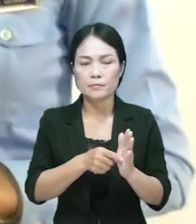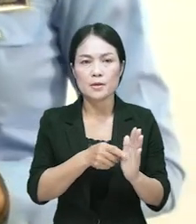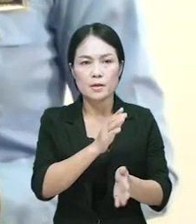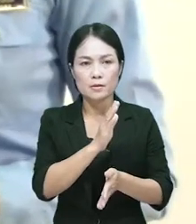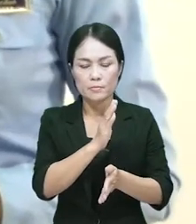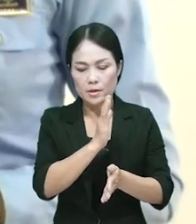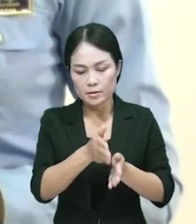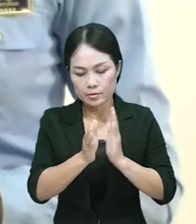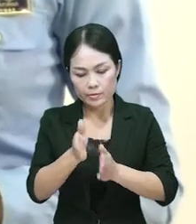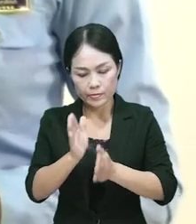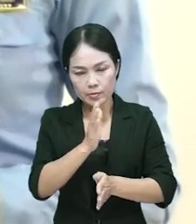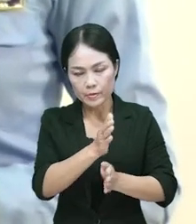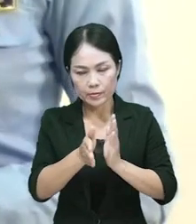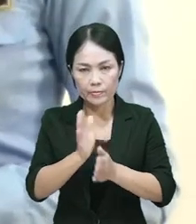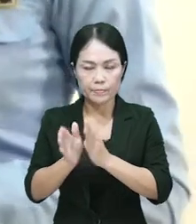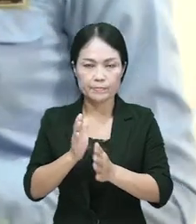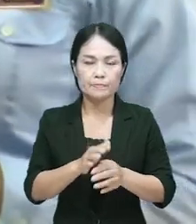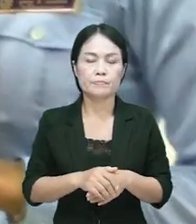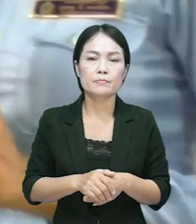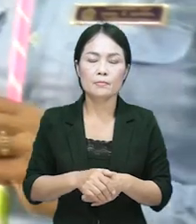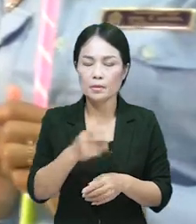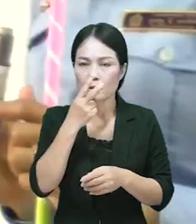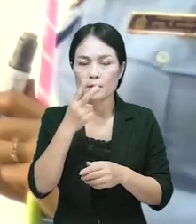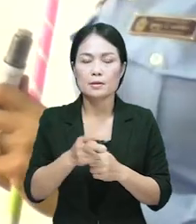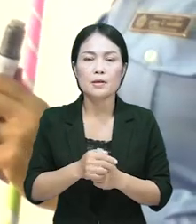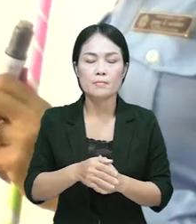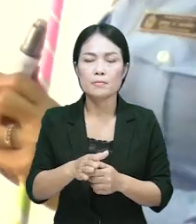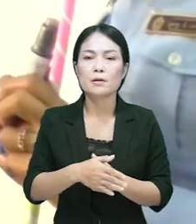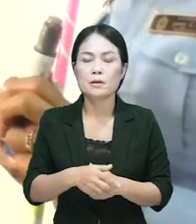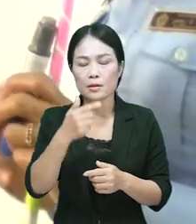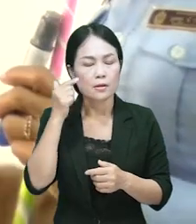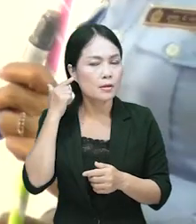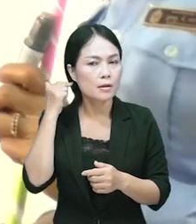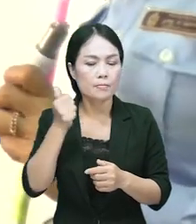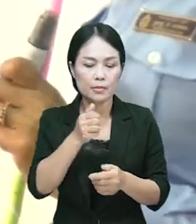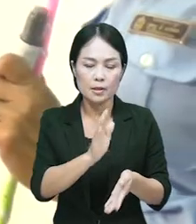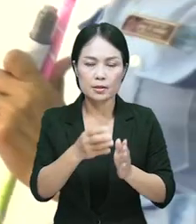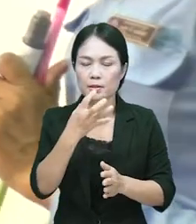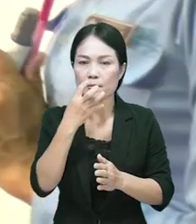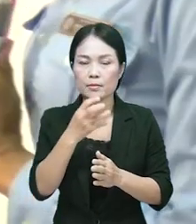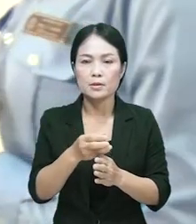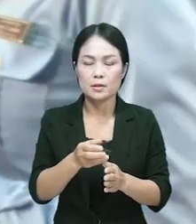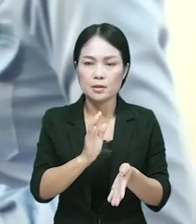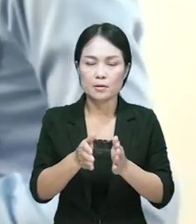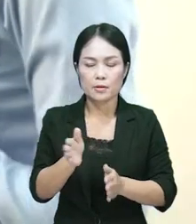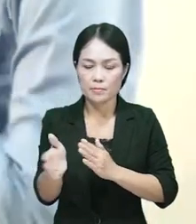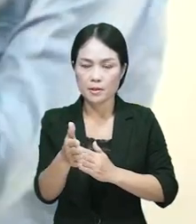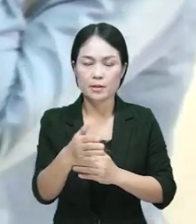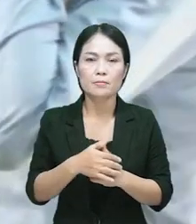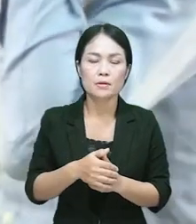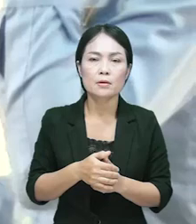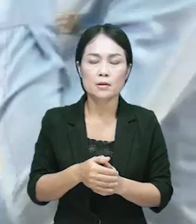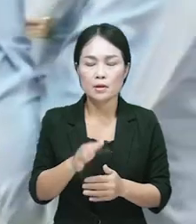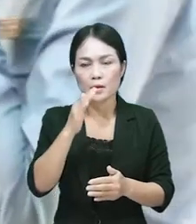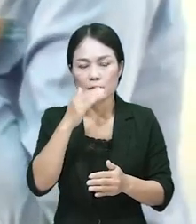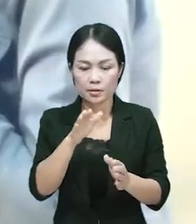ចាជ្រុំជុំត្រៃត្រៃម៉ត់ណាកូនណាកូនធ្លាប់ឃើញម៉ាក់អីចិញ្ច្រាំសាច់ជ្រូកអីណាកូនណាចាចិញ្ច្រាំត្រីចិញ្ច្រាំសាច់ជ្រូកចិញ្ច្រាំប្រ